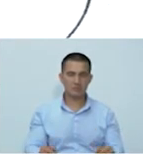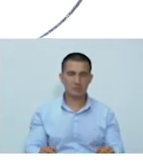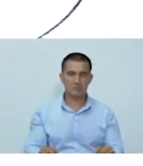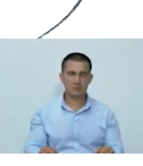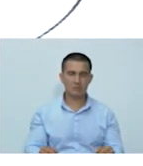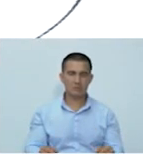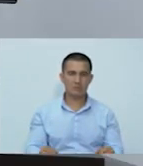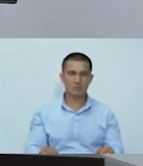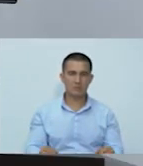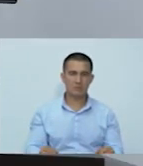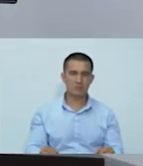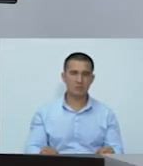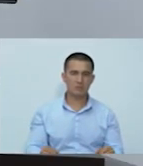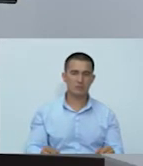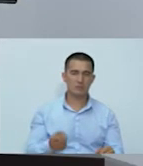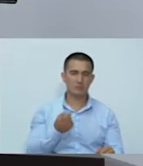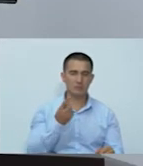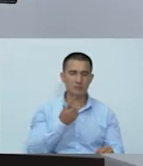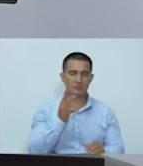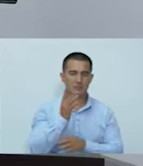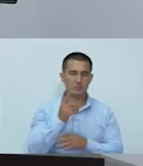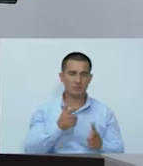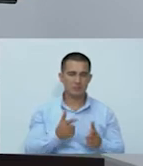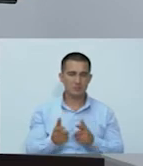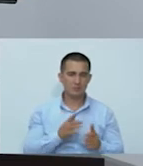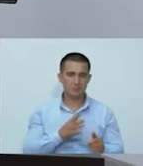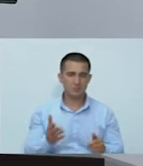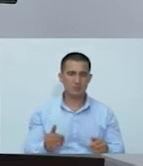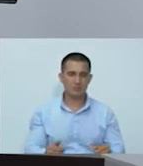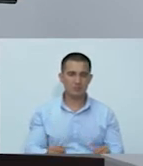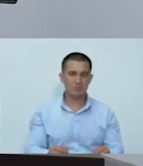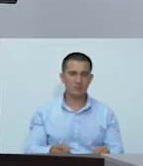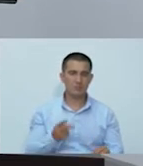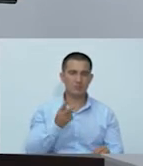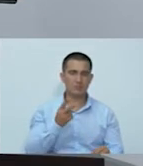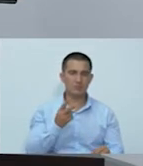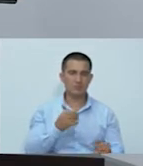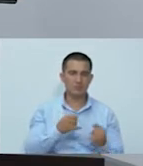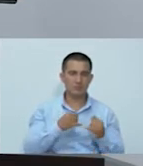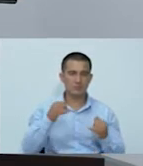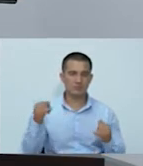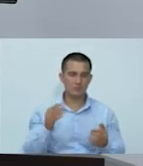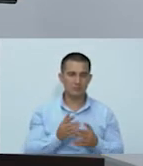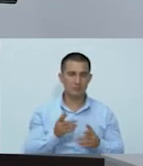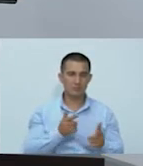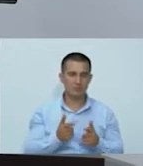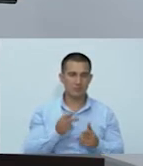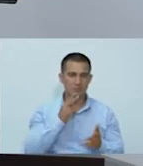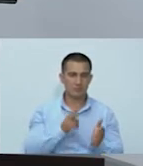Ana. Birinci navdamız tayyor. Endi ikincisini yapıştırıp olamız.